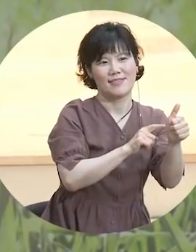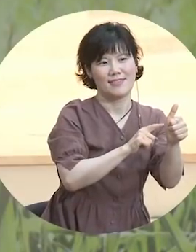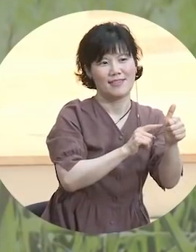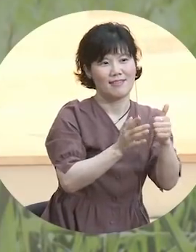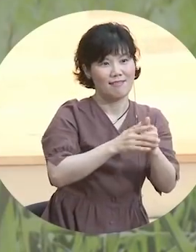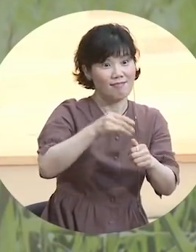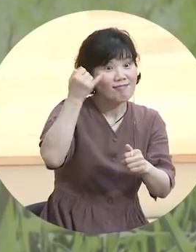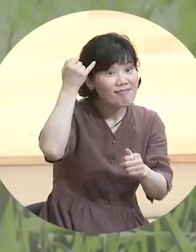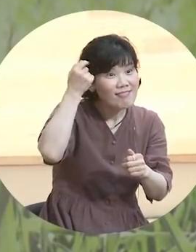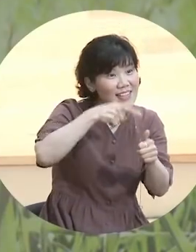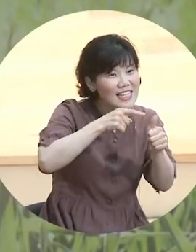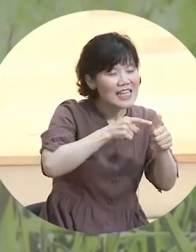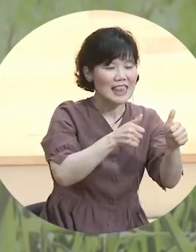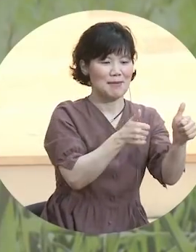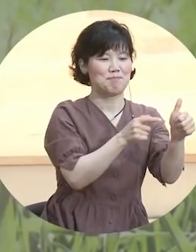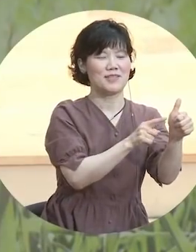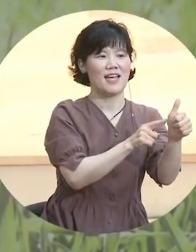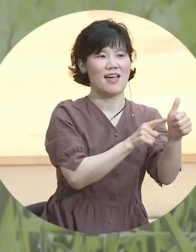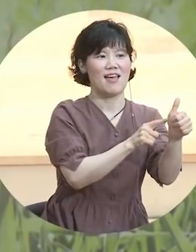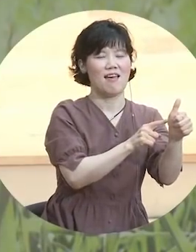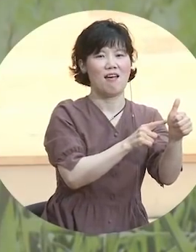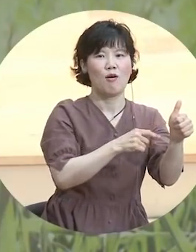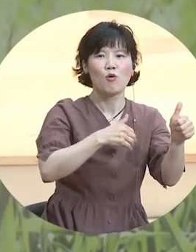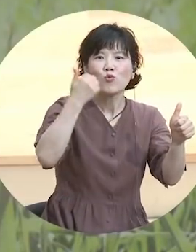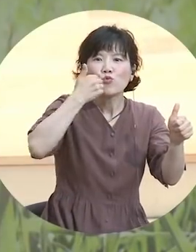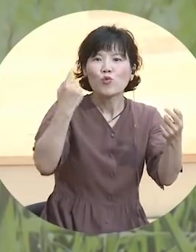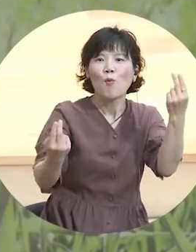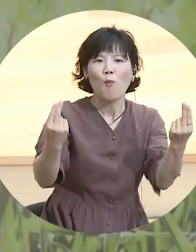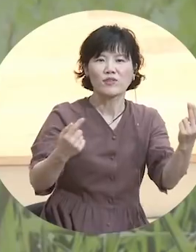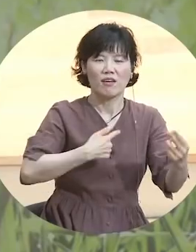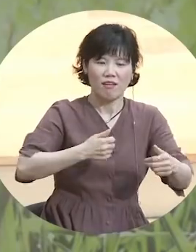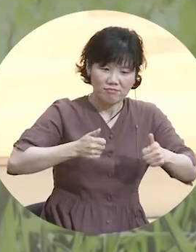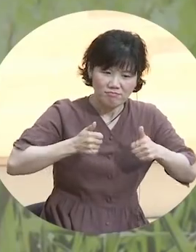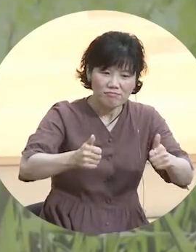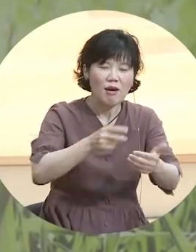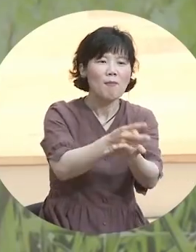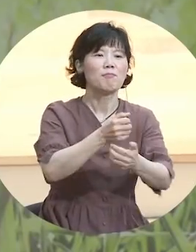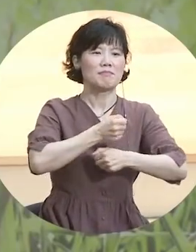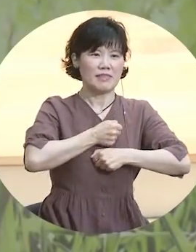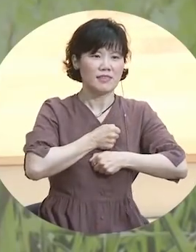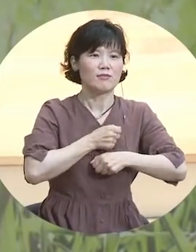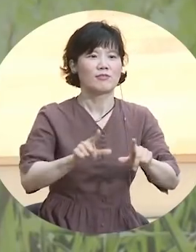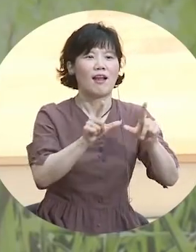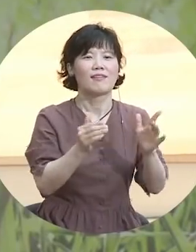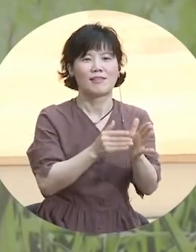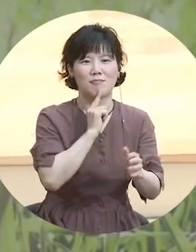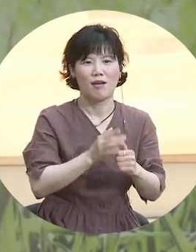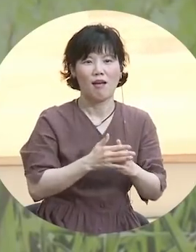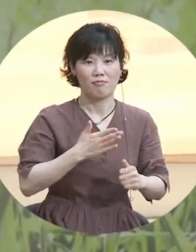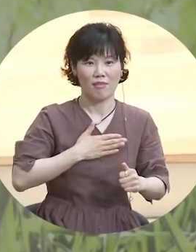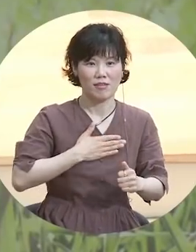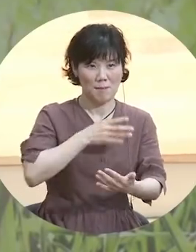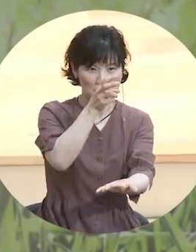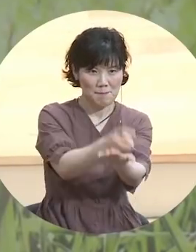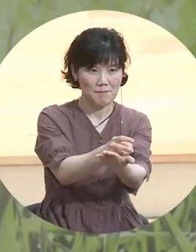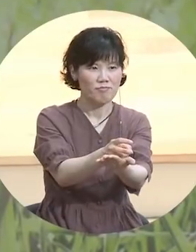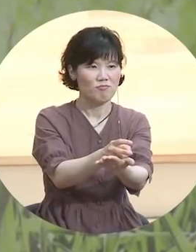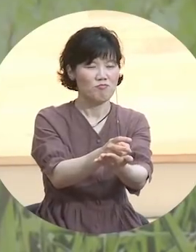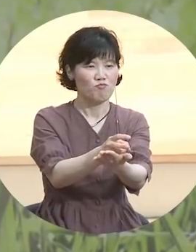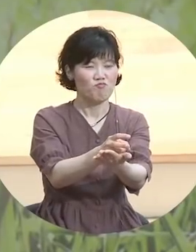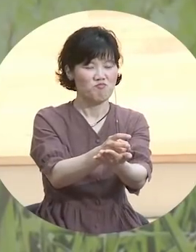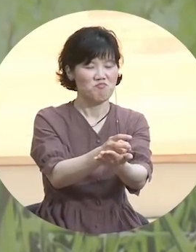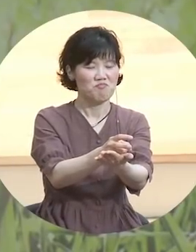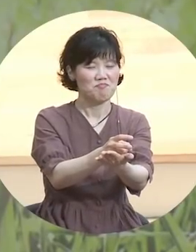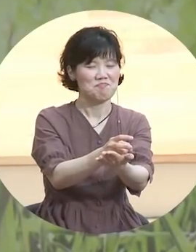한편으로 아이만이 뭐라고 말하냐면, 나는 누구보다 성실하게 법을 지키며 살았다라는 거예요. 나는 준법 정신이